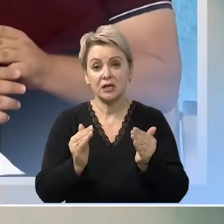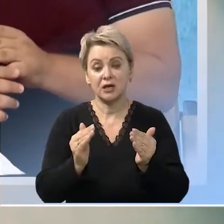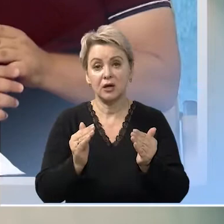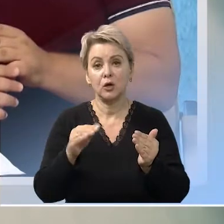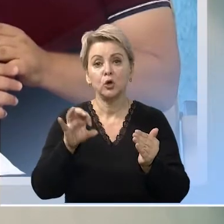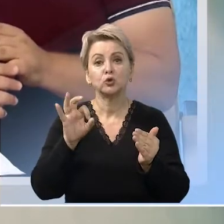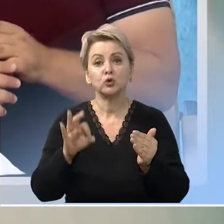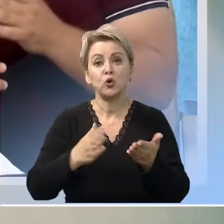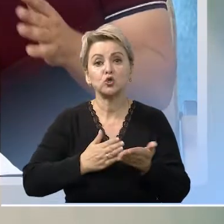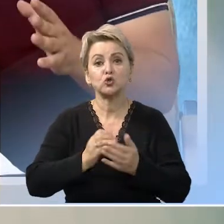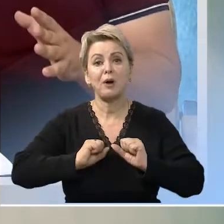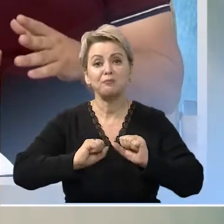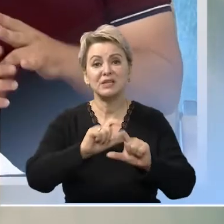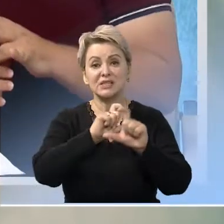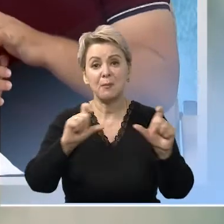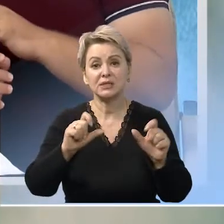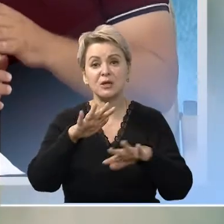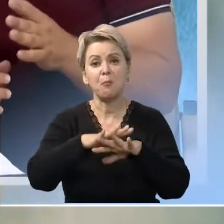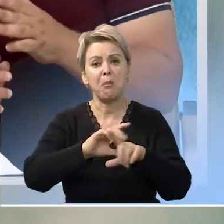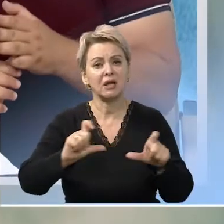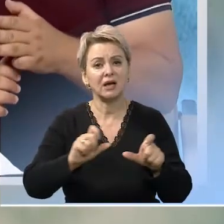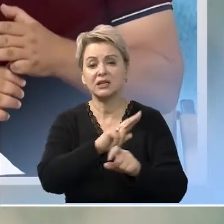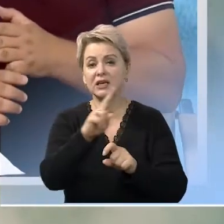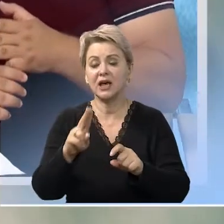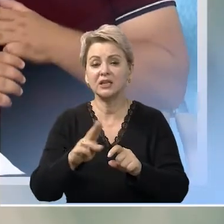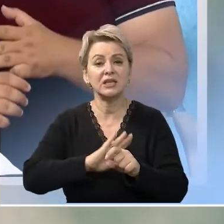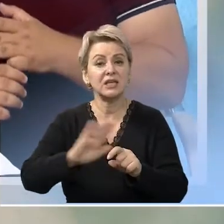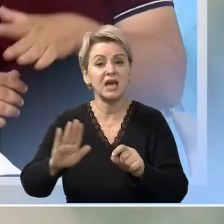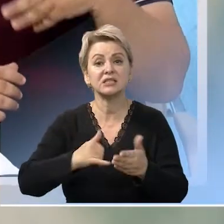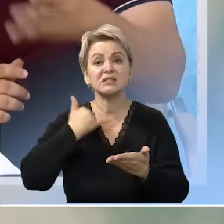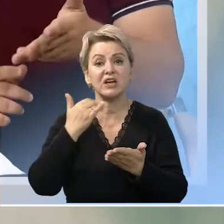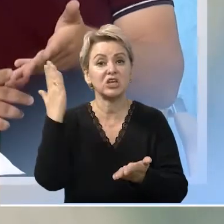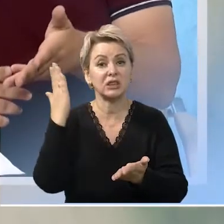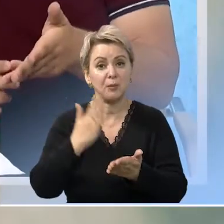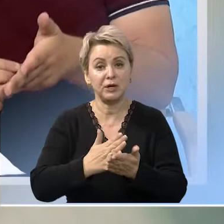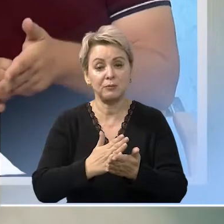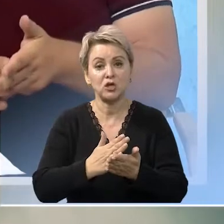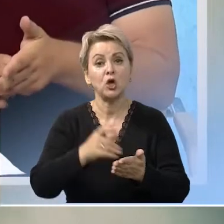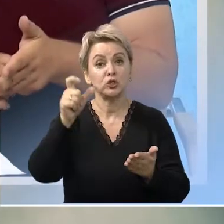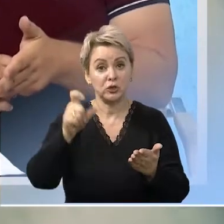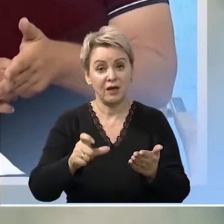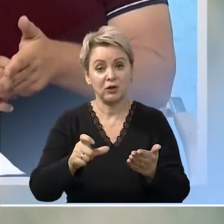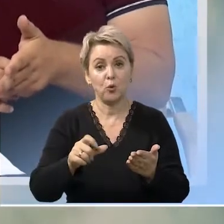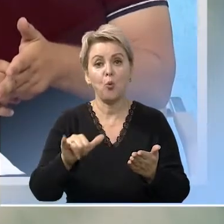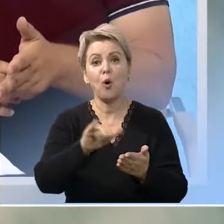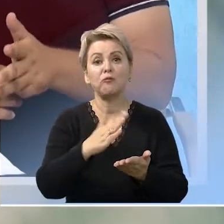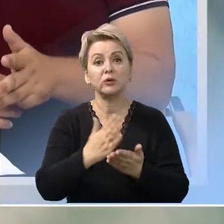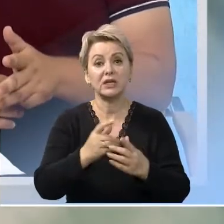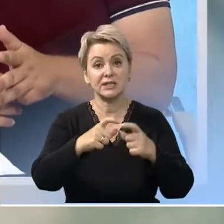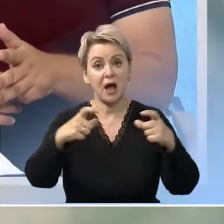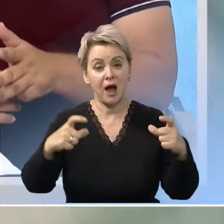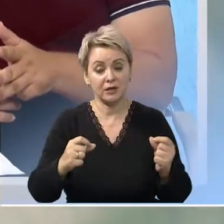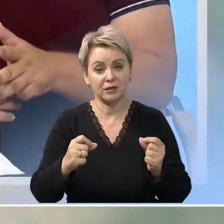то служба безопасности банка никогда, ни при каких обстоятельствах, не звонит напрямую держателям карты, правильно?